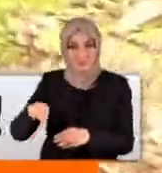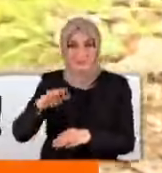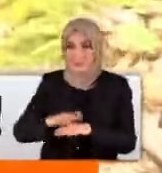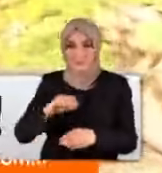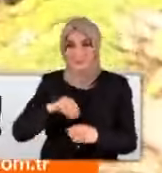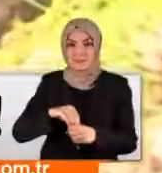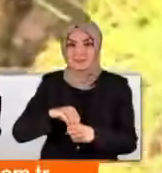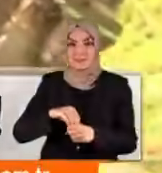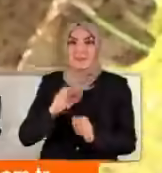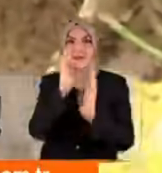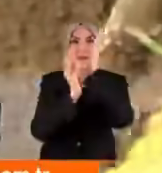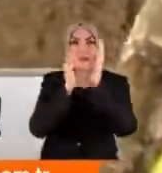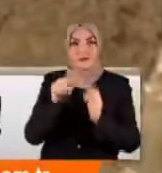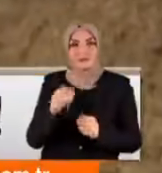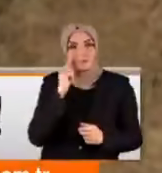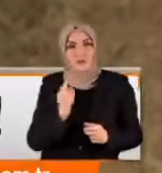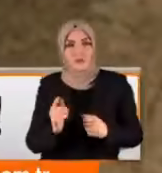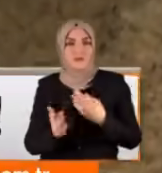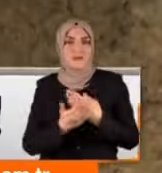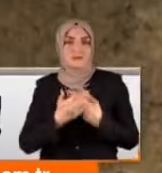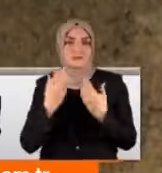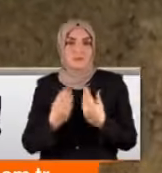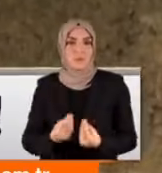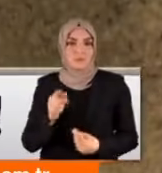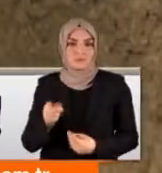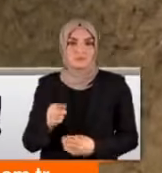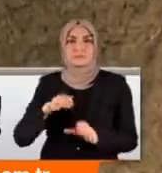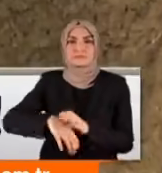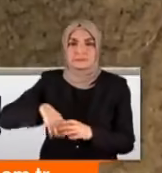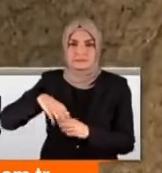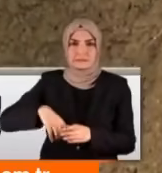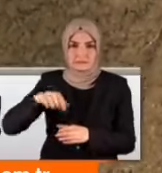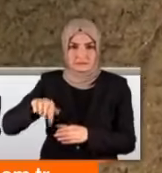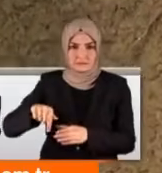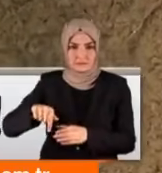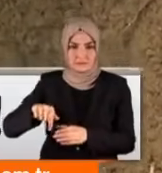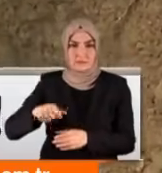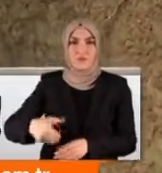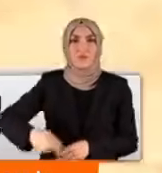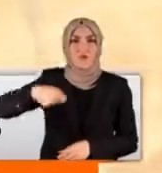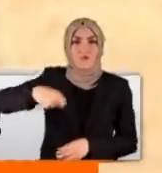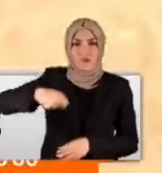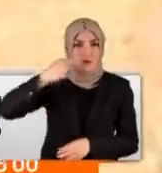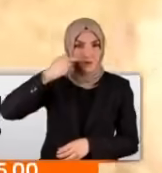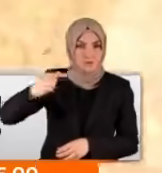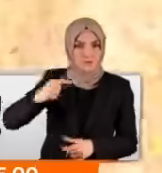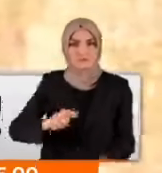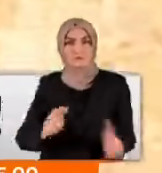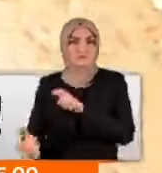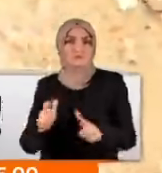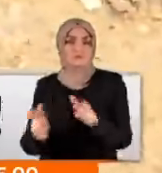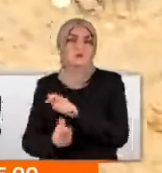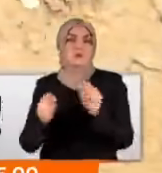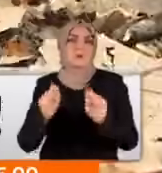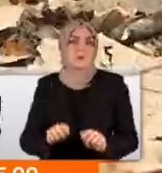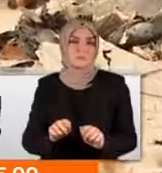inmişler kalmışlar kalmışlar ve o topraklarda İşte gördüğünüz karşıdaki kovalarla boşaltmışlar indikten sonra l